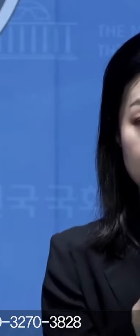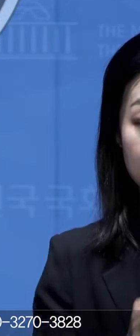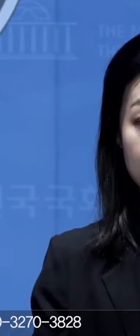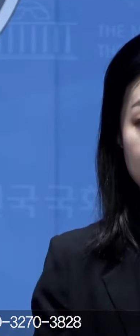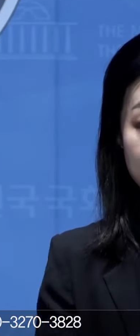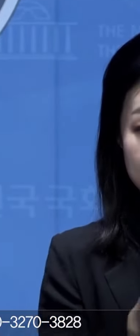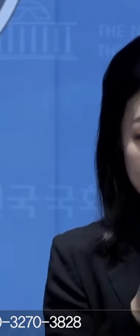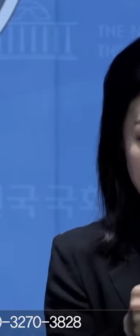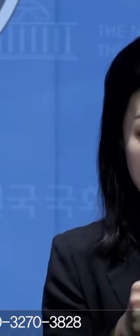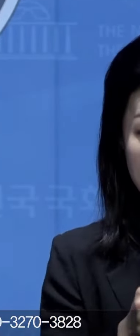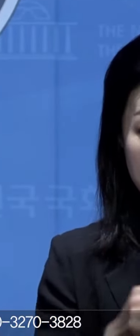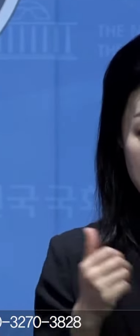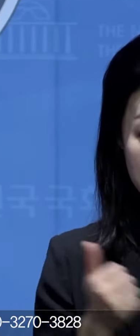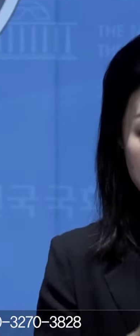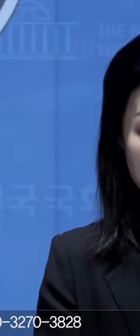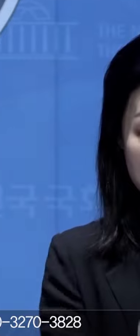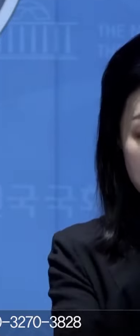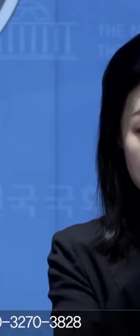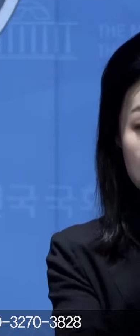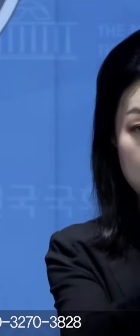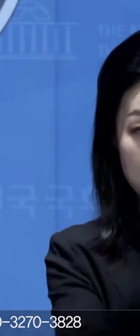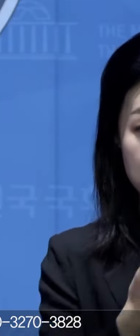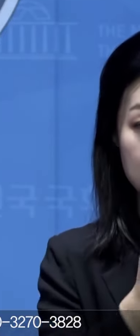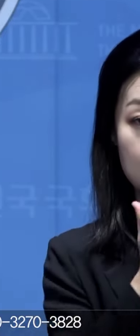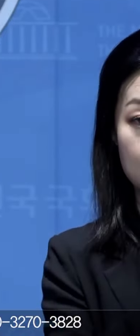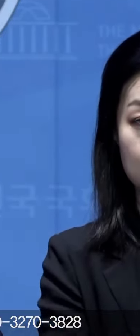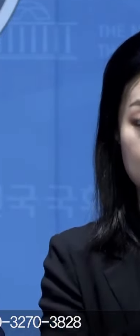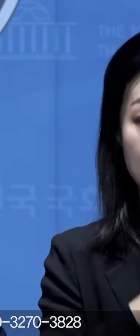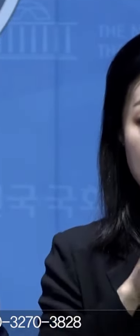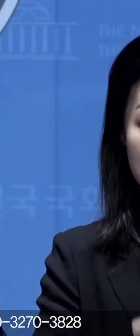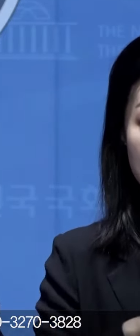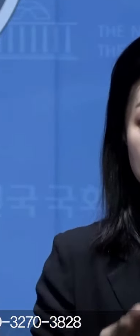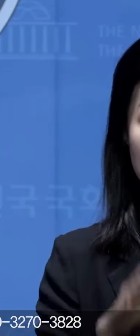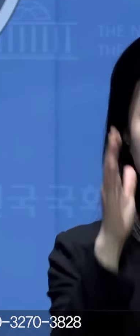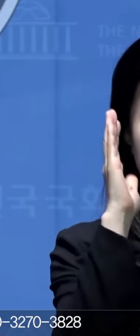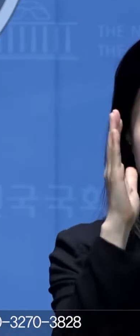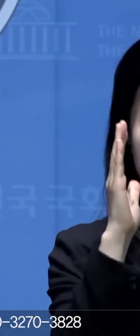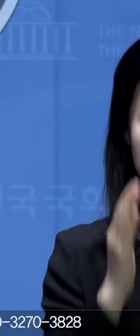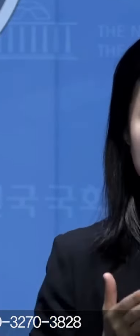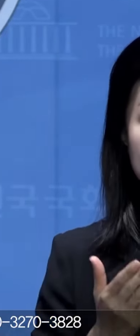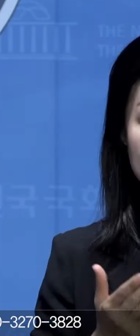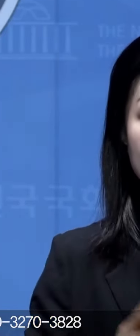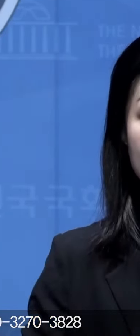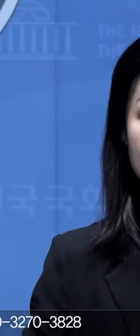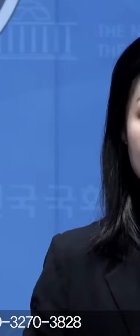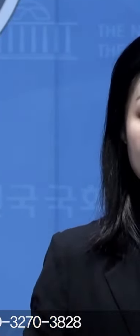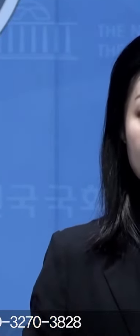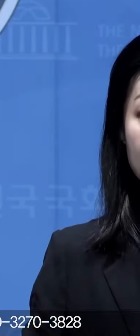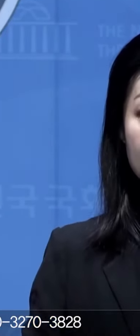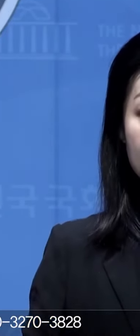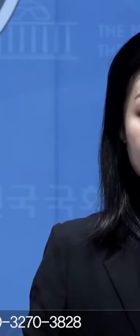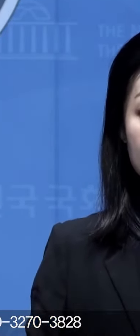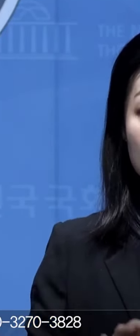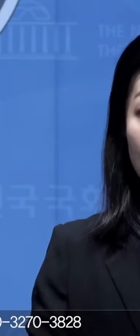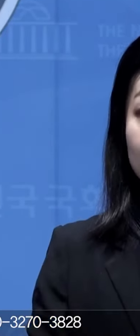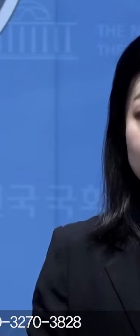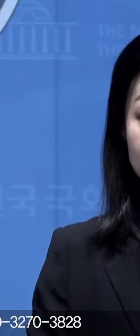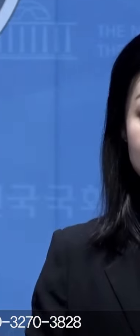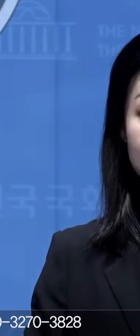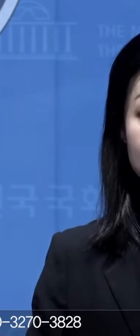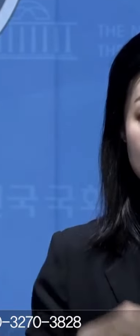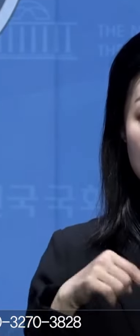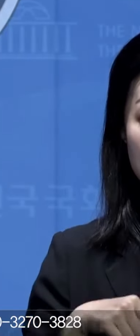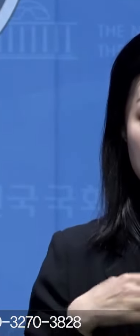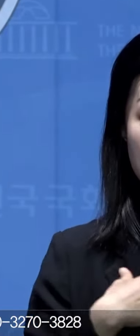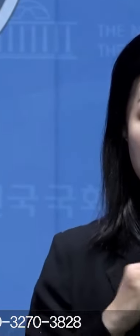국회를 존중하는 태도로 돌아올 것을 강력하게 촉구하기 위해서이 자리에 섰습니다 오늘 예정된